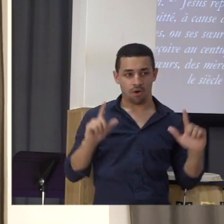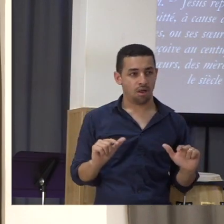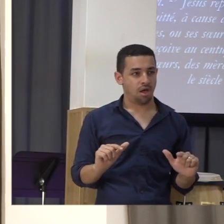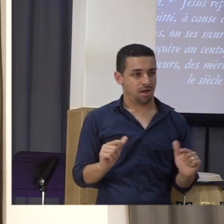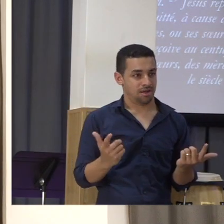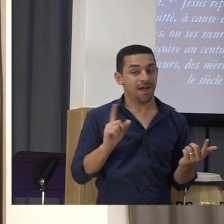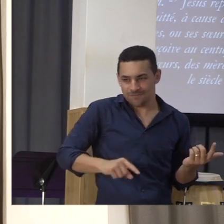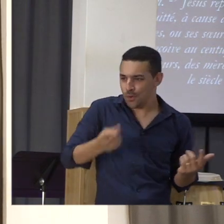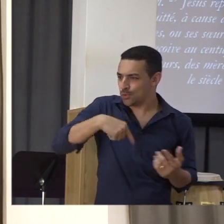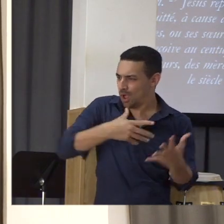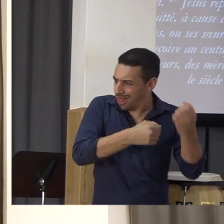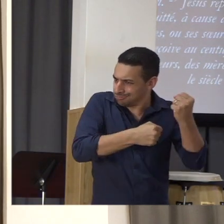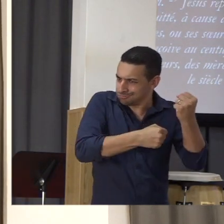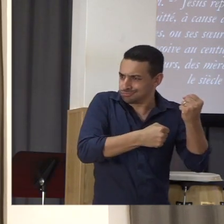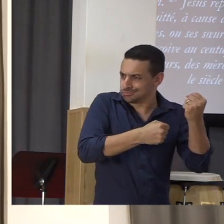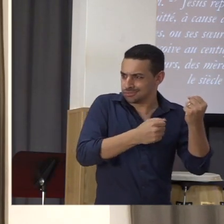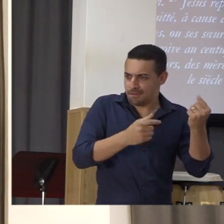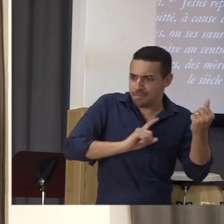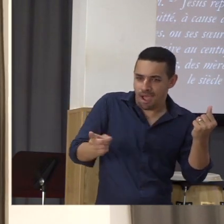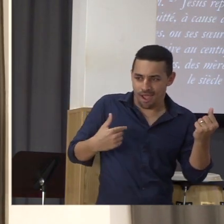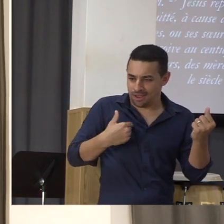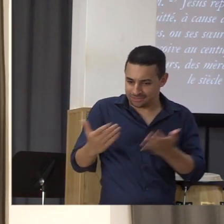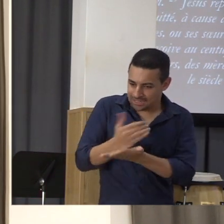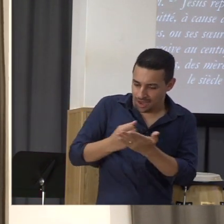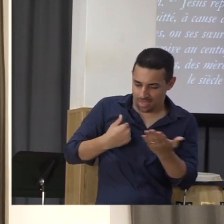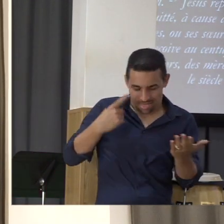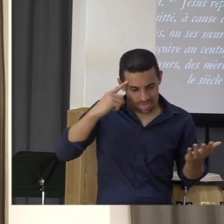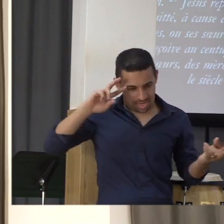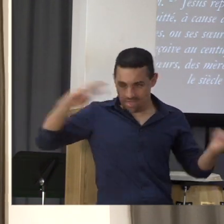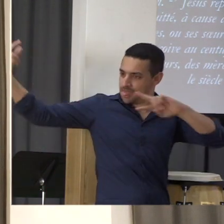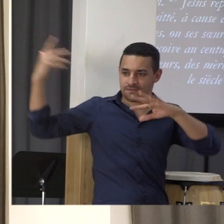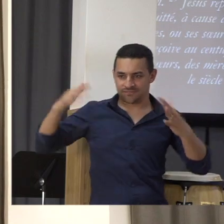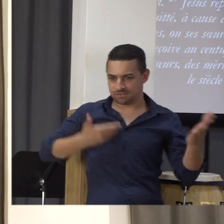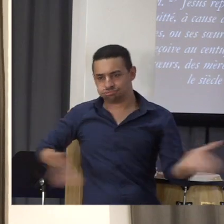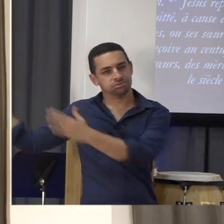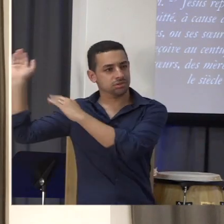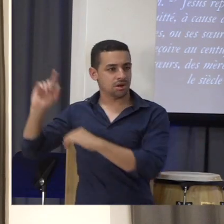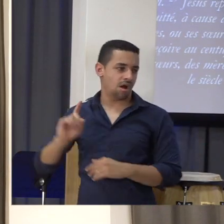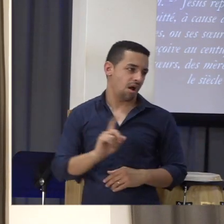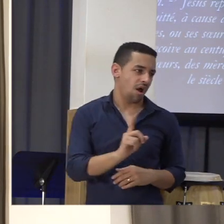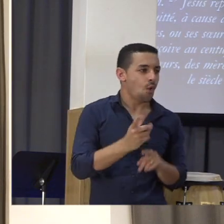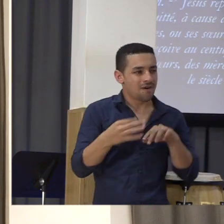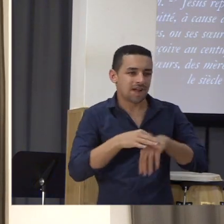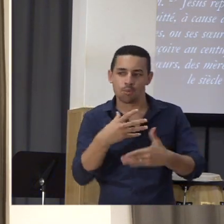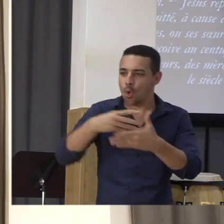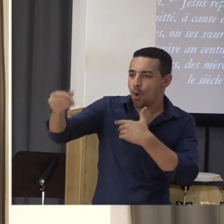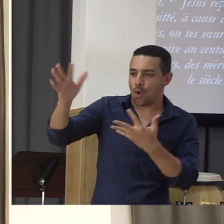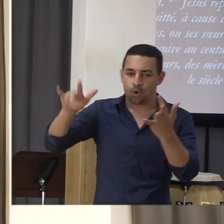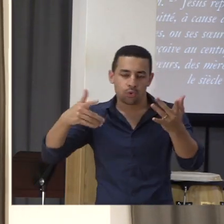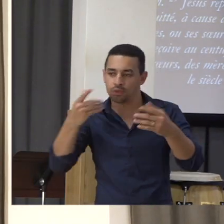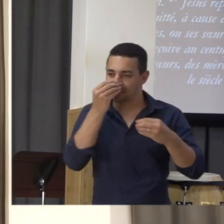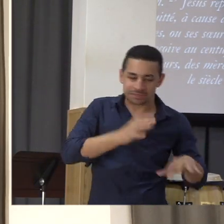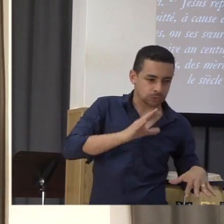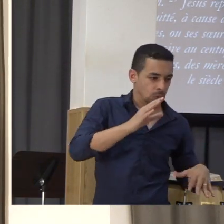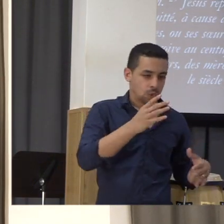Il faut rester accroché, il ne faut pas que le salaire te monte dans la tête et que tu trouves une femme à l'extérieur et que tu